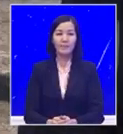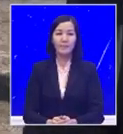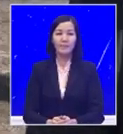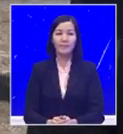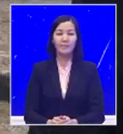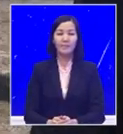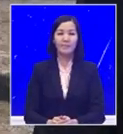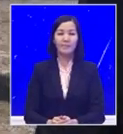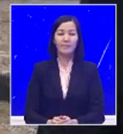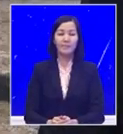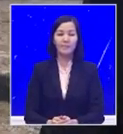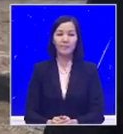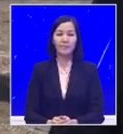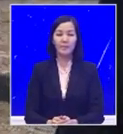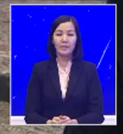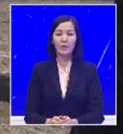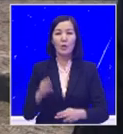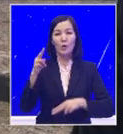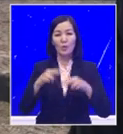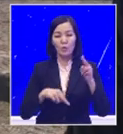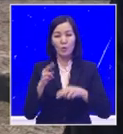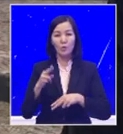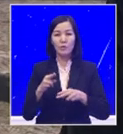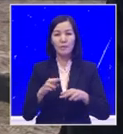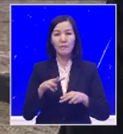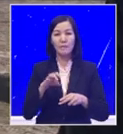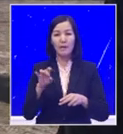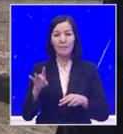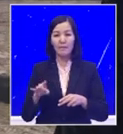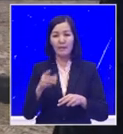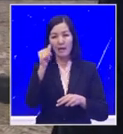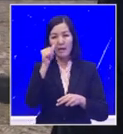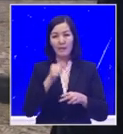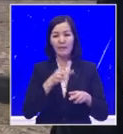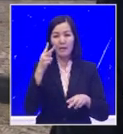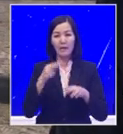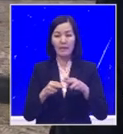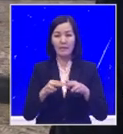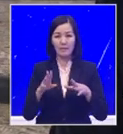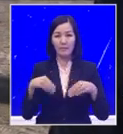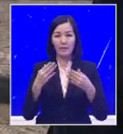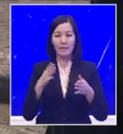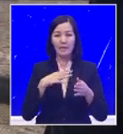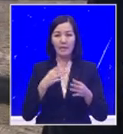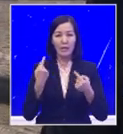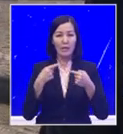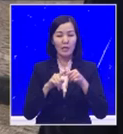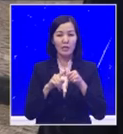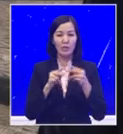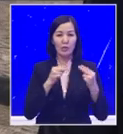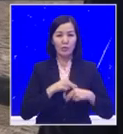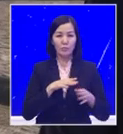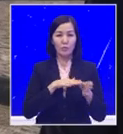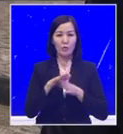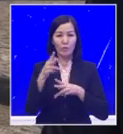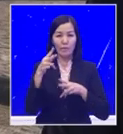работы ведутся по благоустройству территории. Құрылыс жұмыстары мамыр айында аяқтап, қолданысқа береміз. Инженерлік су жүйесі жұмыстарын толығымен